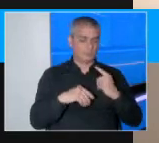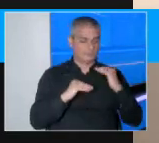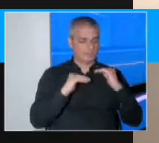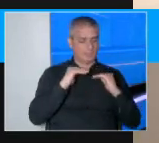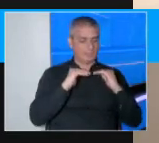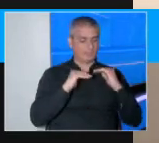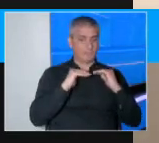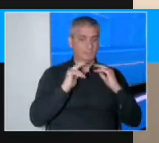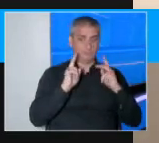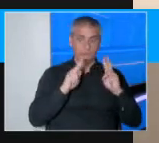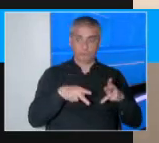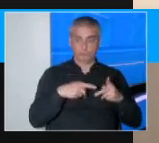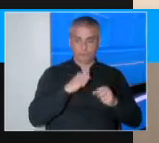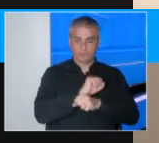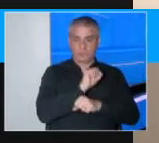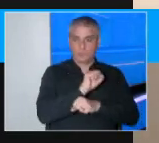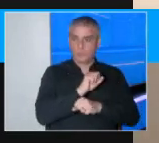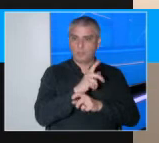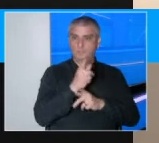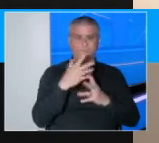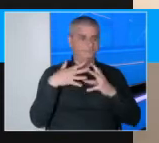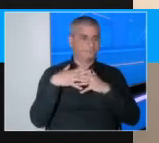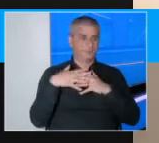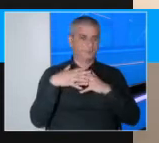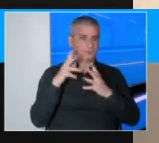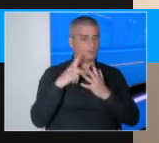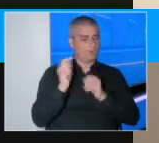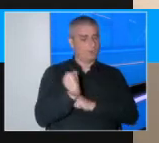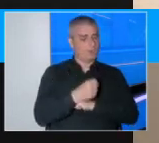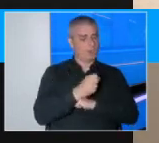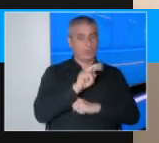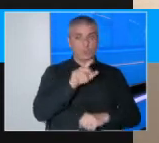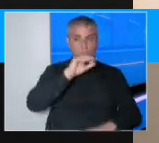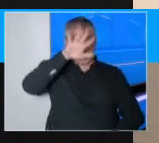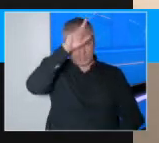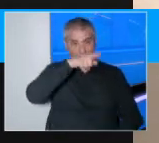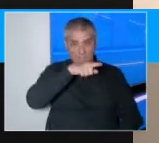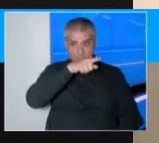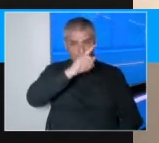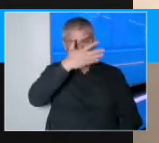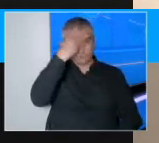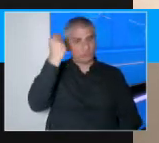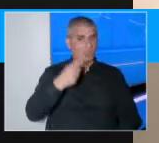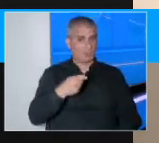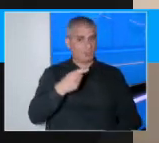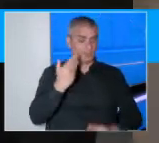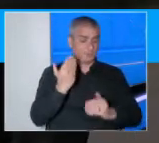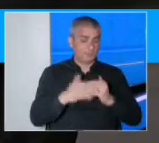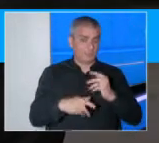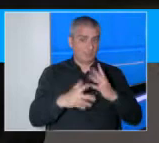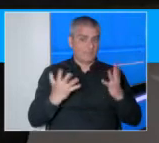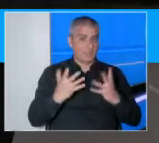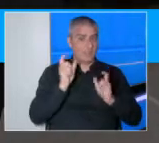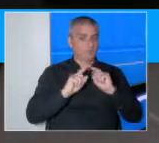לאזן, ואם יש נען איזושהי טענות, שארצות הברית בעצם מקלה ראש בנושא האיראני, ושוכחת בסופו של יום